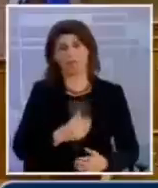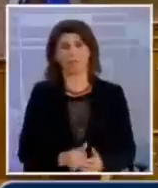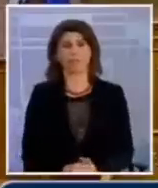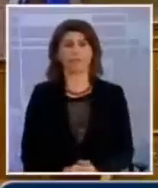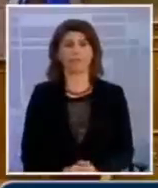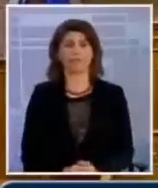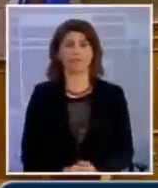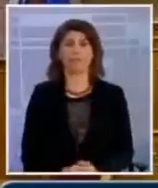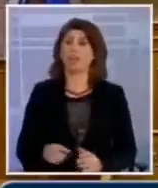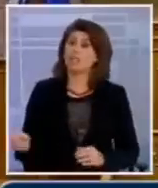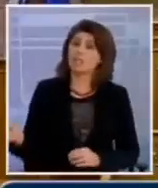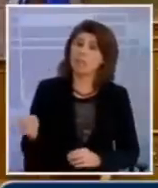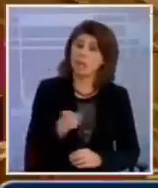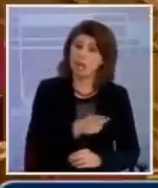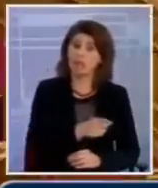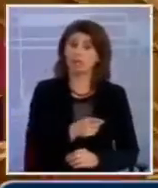Σε αυτόν τον λαό